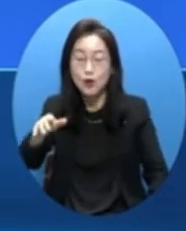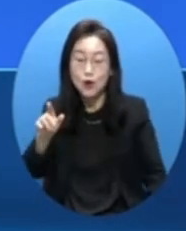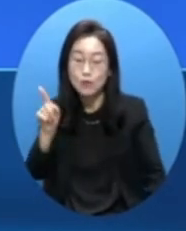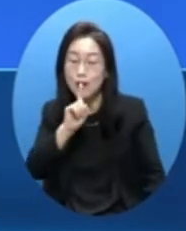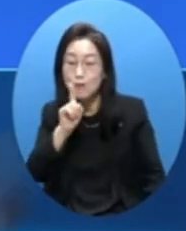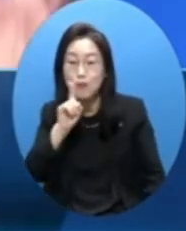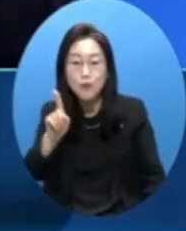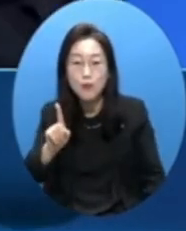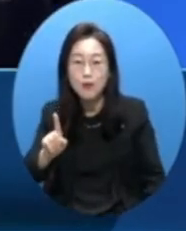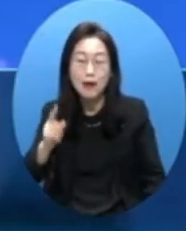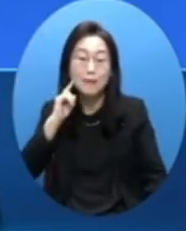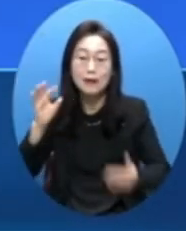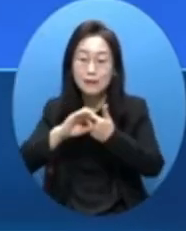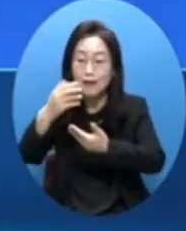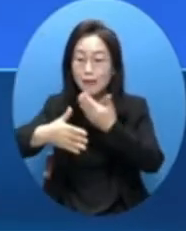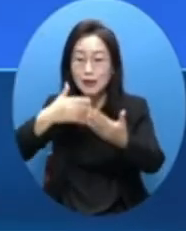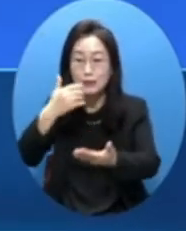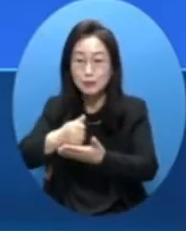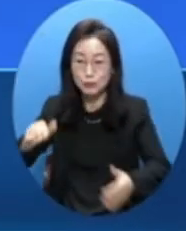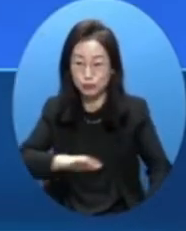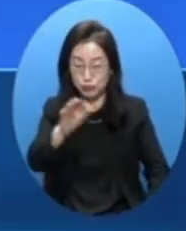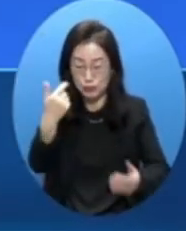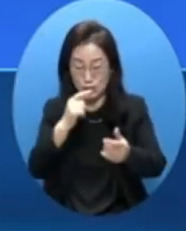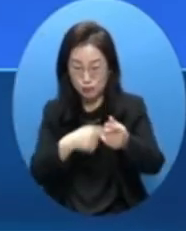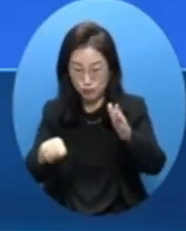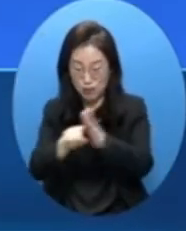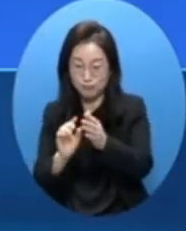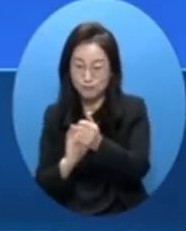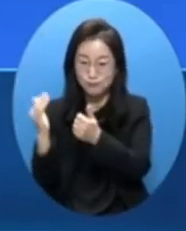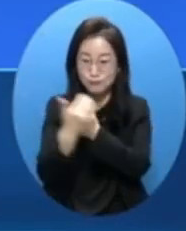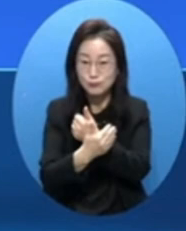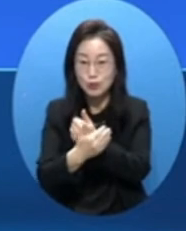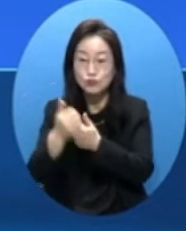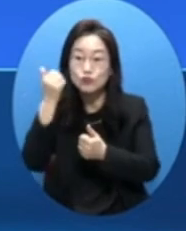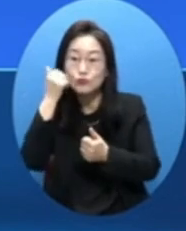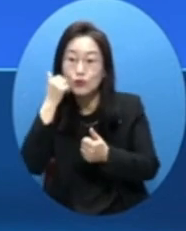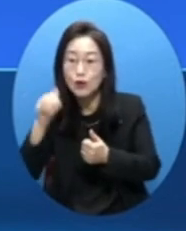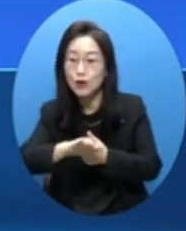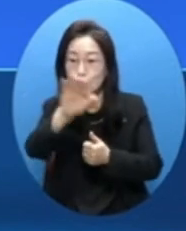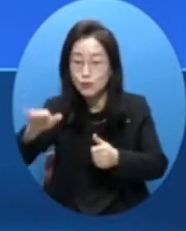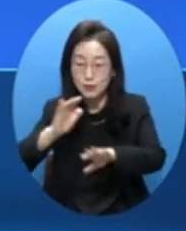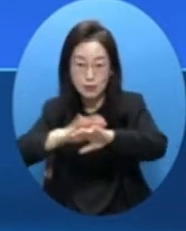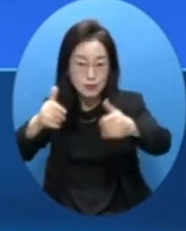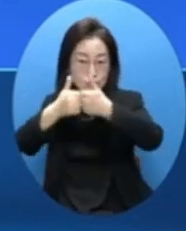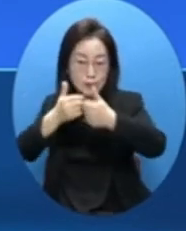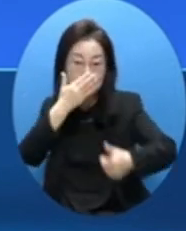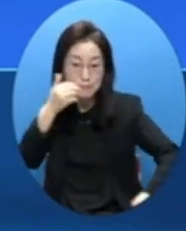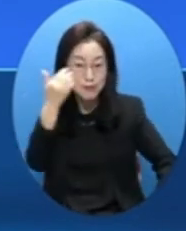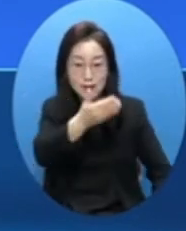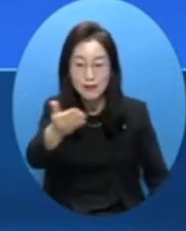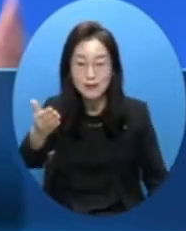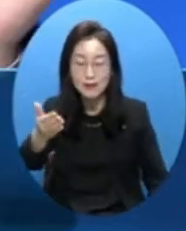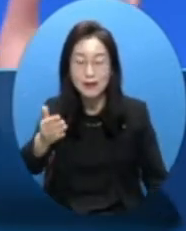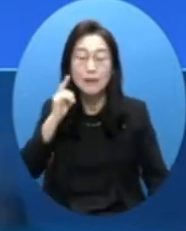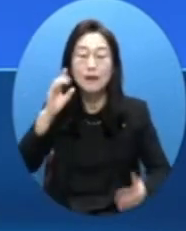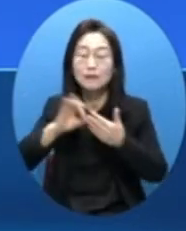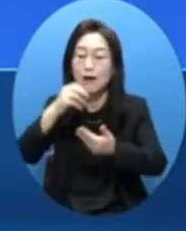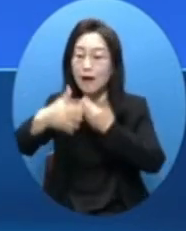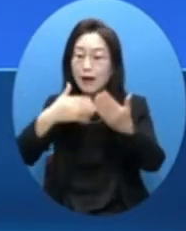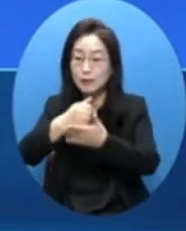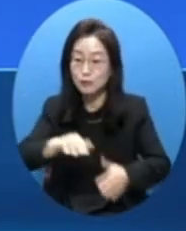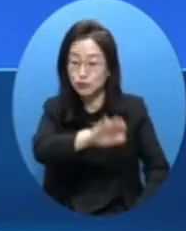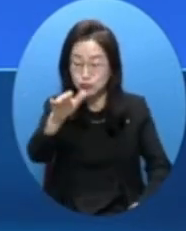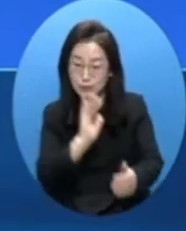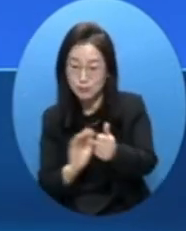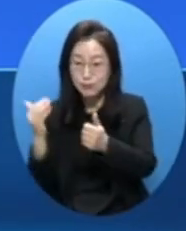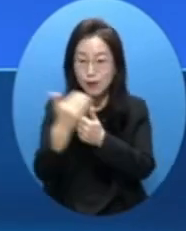말하리요? 만일 하나님이 우리를 위하시면 누가 우리를 대적하리요? 만일 하나님이 우리를